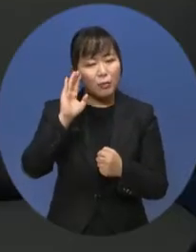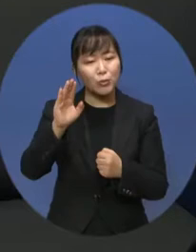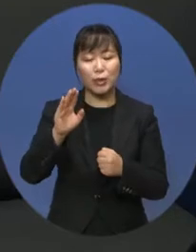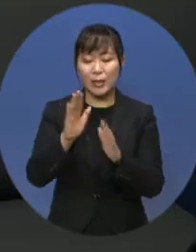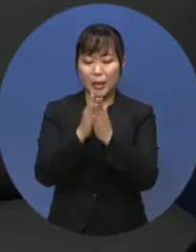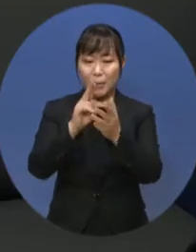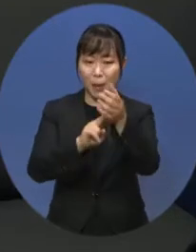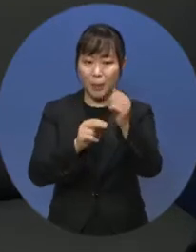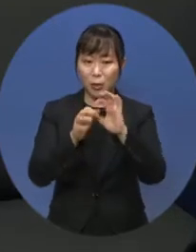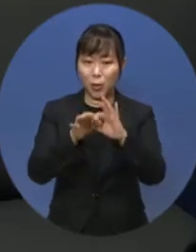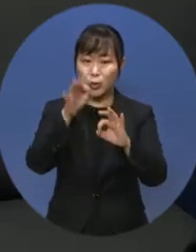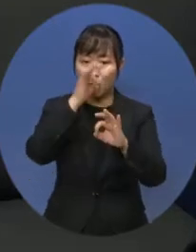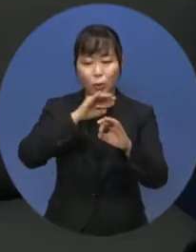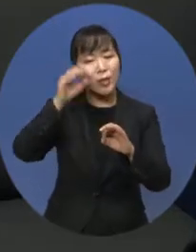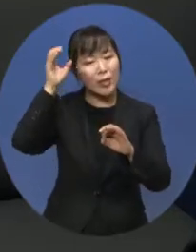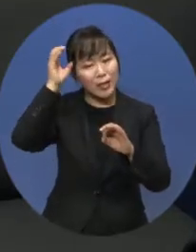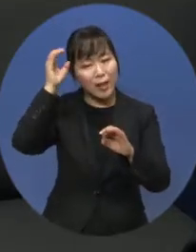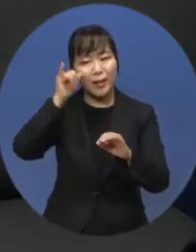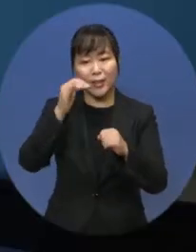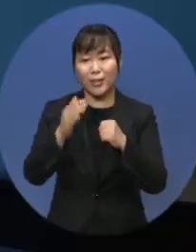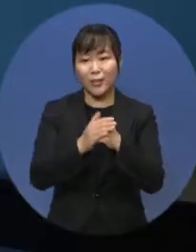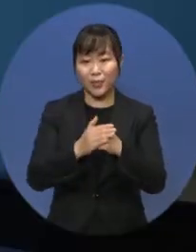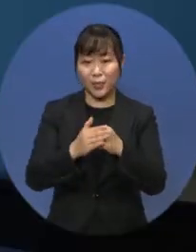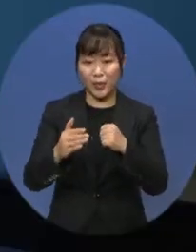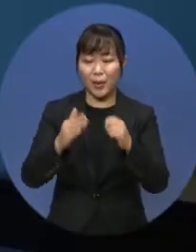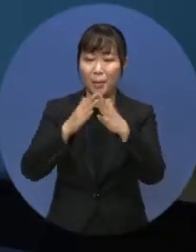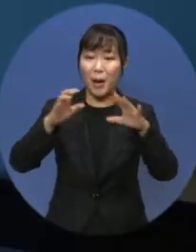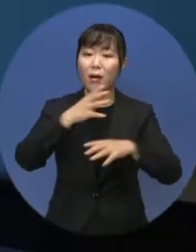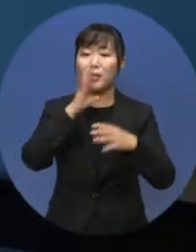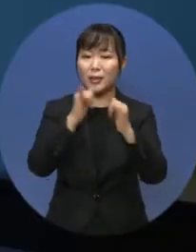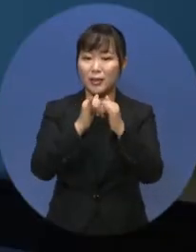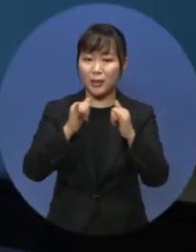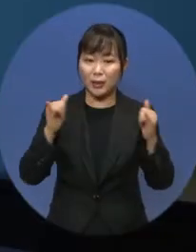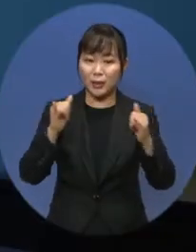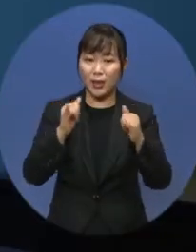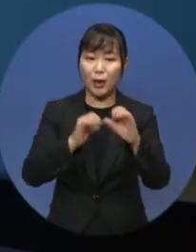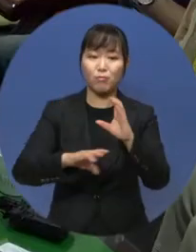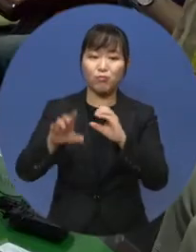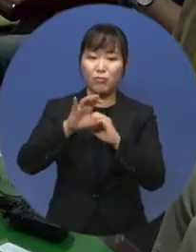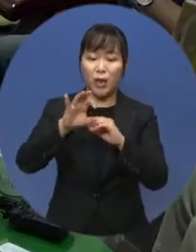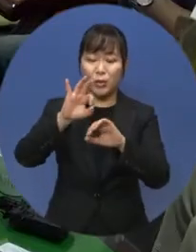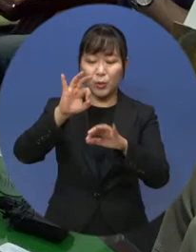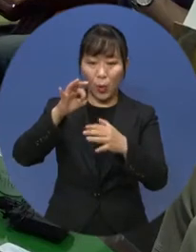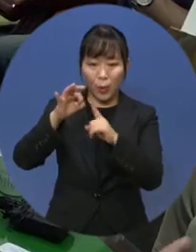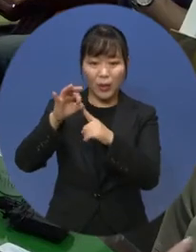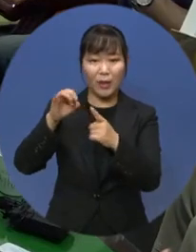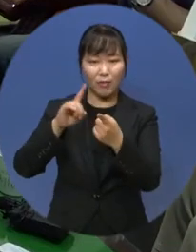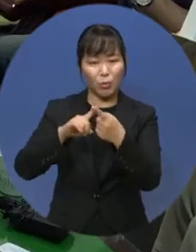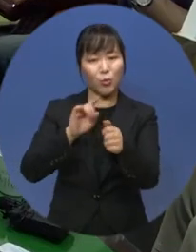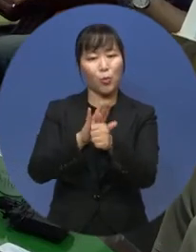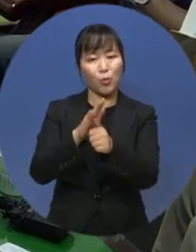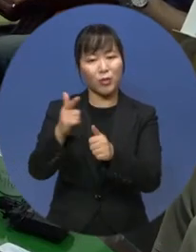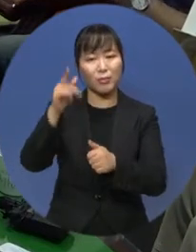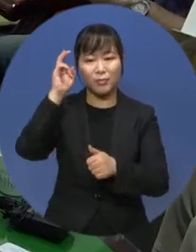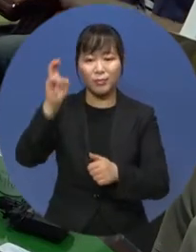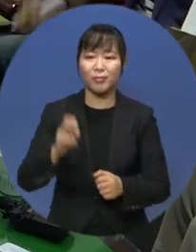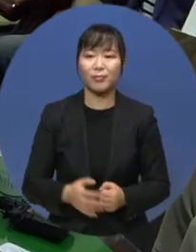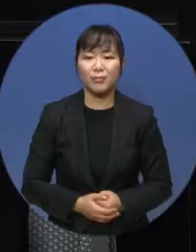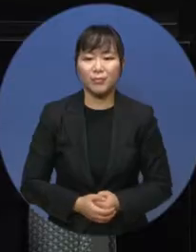책자 판매를 통한 수익도 기대할 수 있어 마을 어르신들의 부가소득 창출에도 큰 도움이 될 것으로